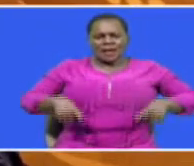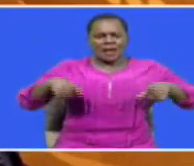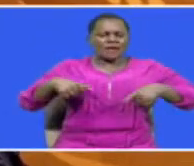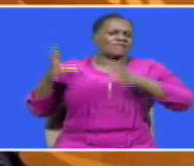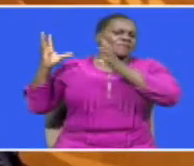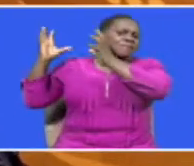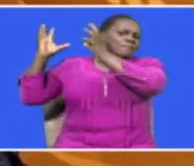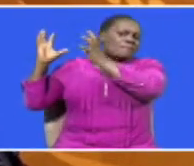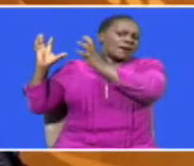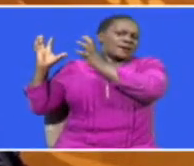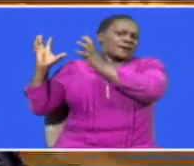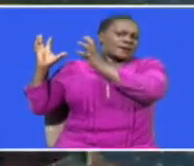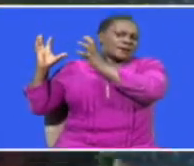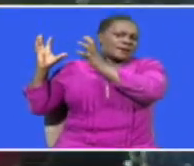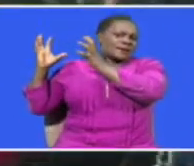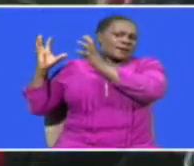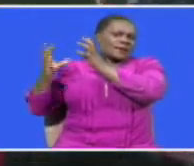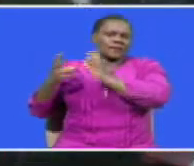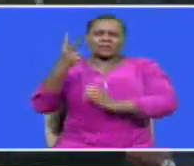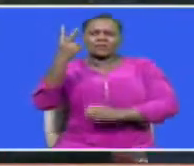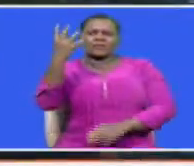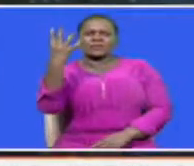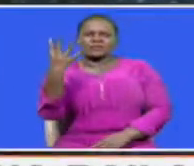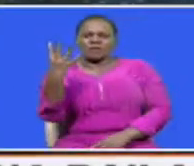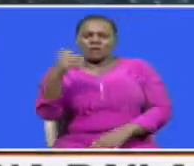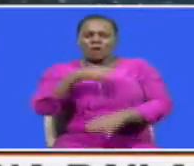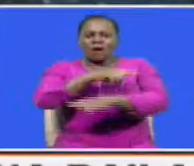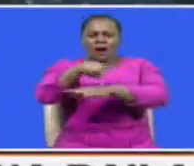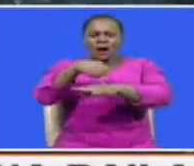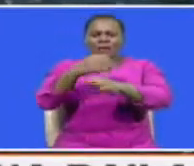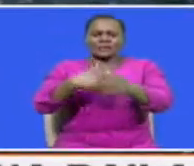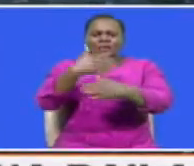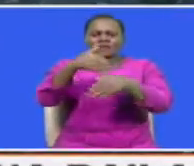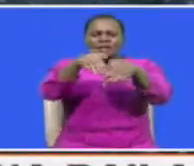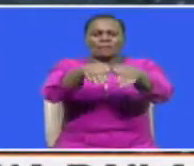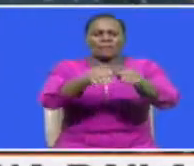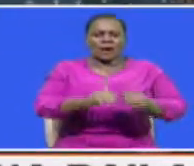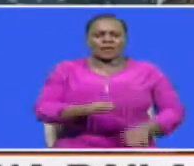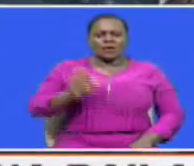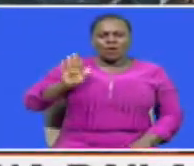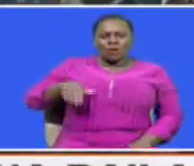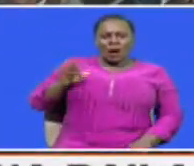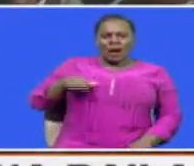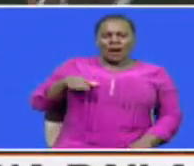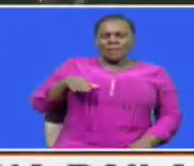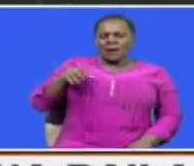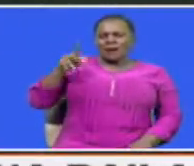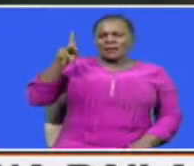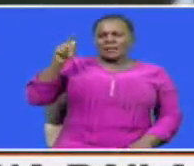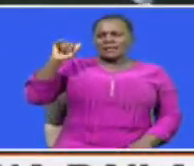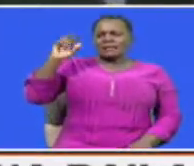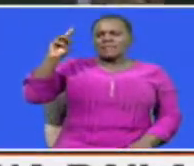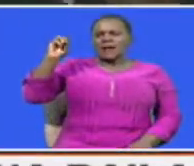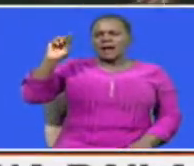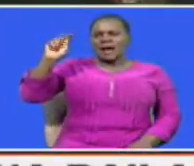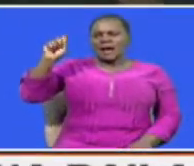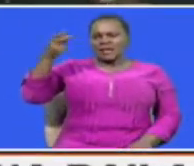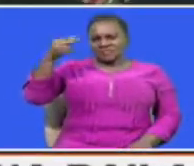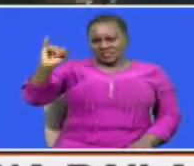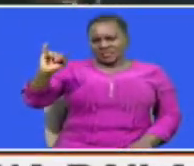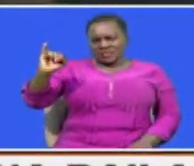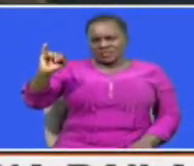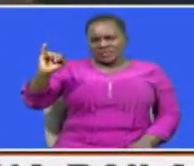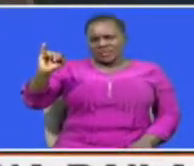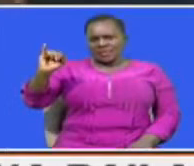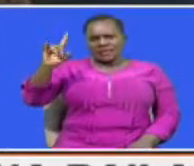maisha. Saa 24 tu baada ya kuhudhuria mazishi ya mke wa mpiganiaji wa uhuru mama Mukami Kimathi